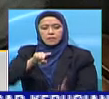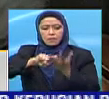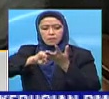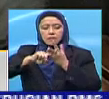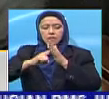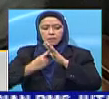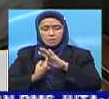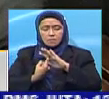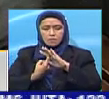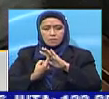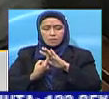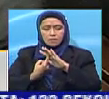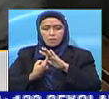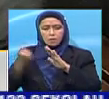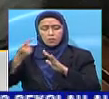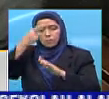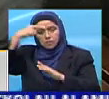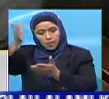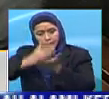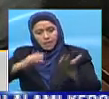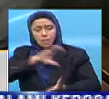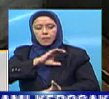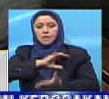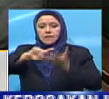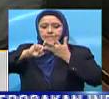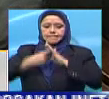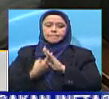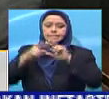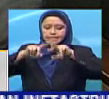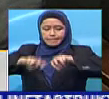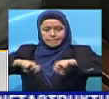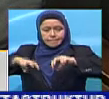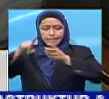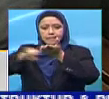memulakan, bagi pihak polis boleh memulakan siasatan.